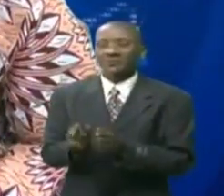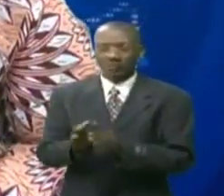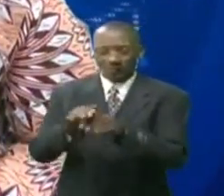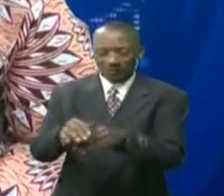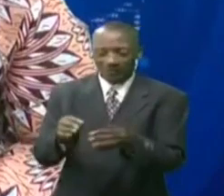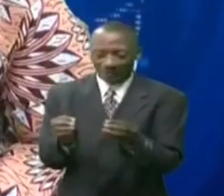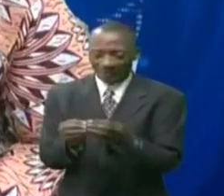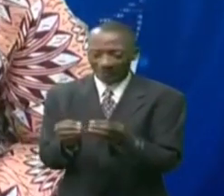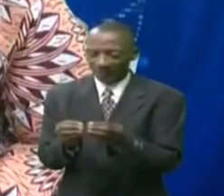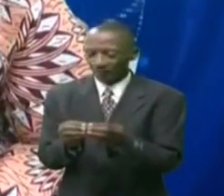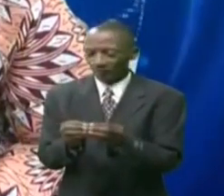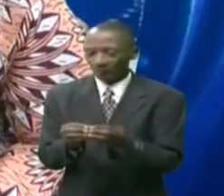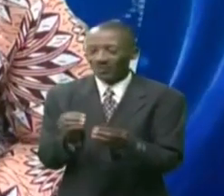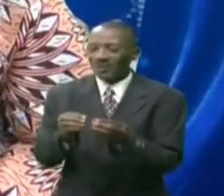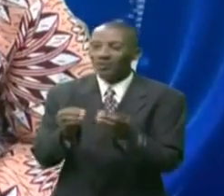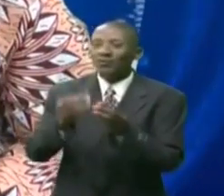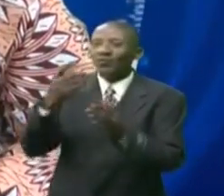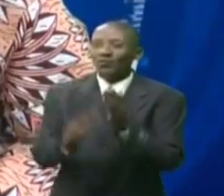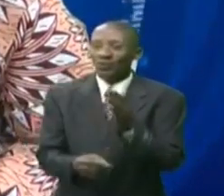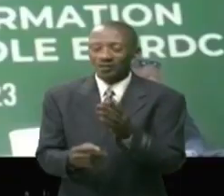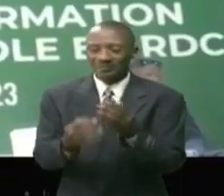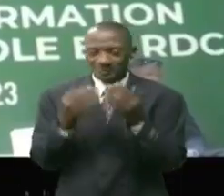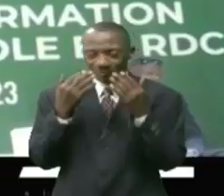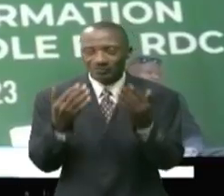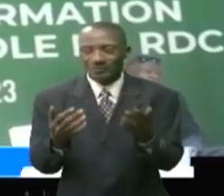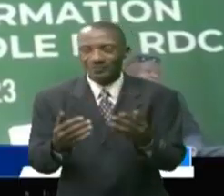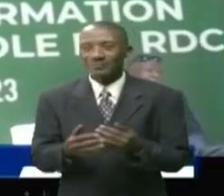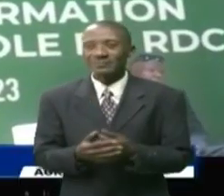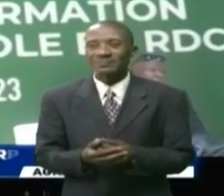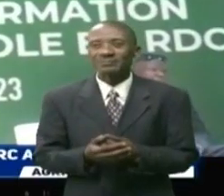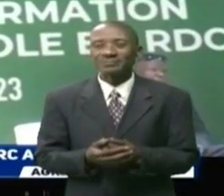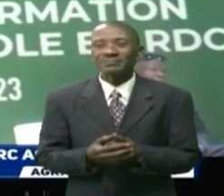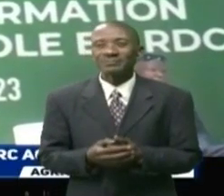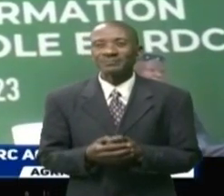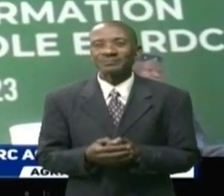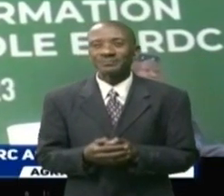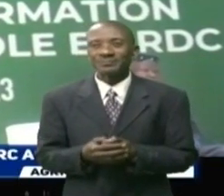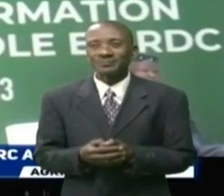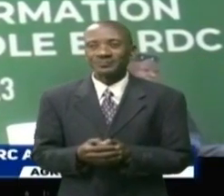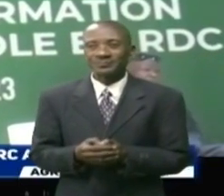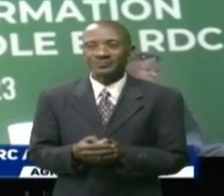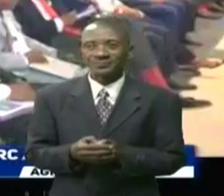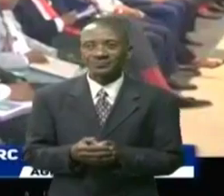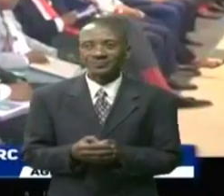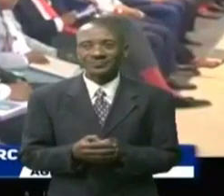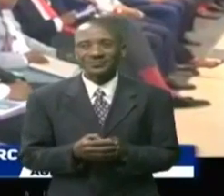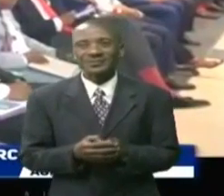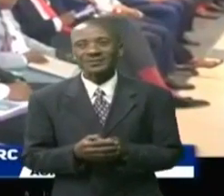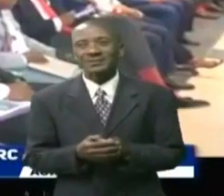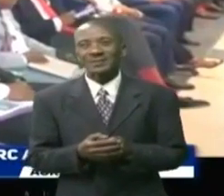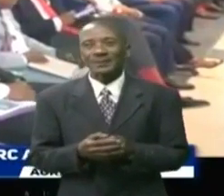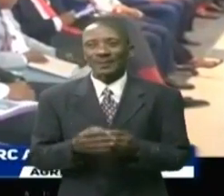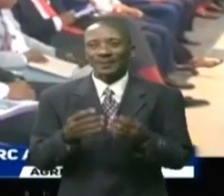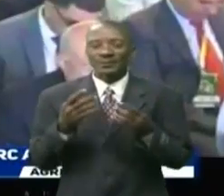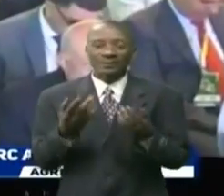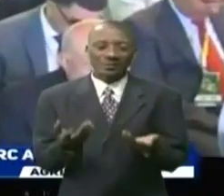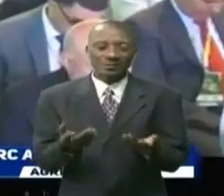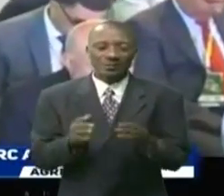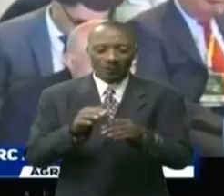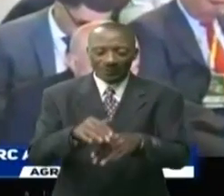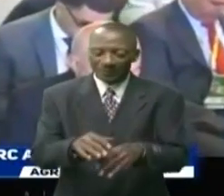Baratilou-Kwebo et Christophe Mbosokoudiampanga. Regardez. Cette plateforme d'échange pour la transformation du secteur agricole en